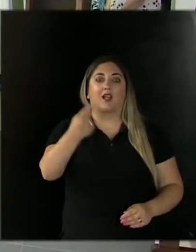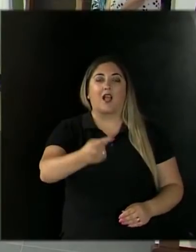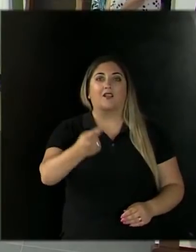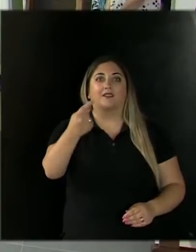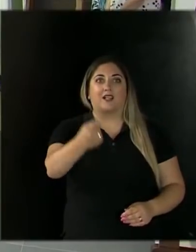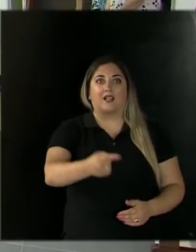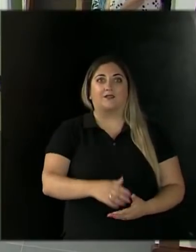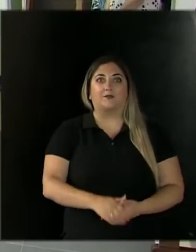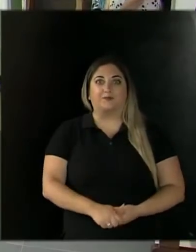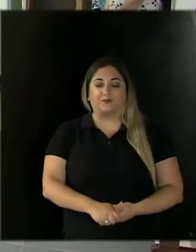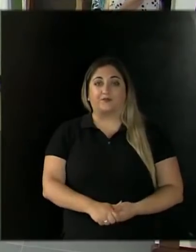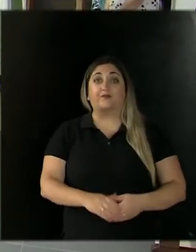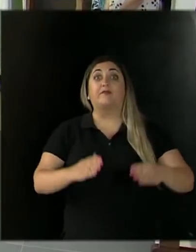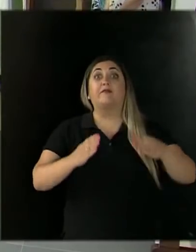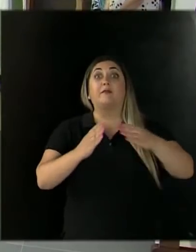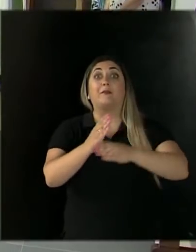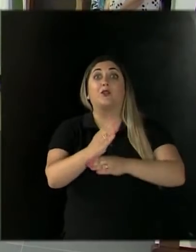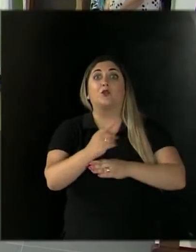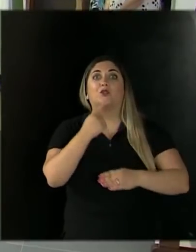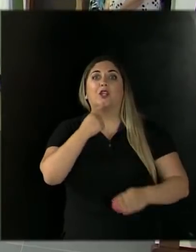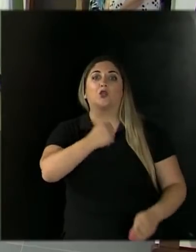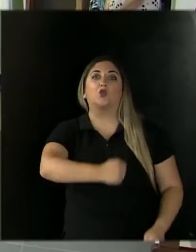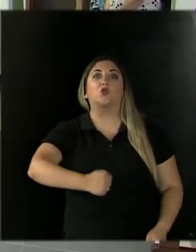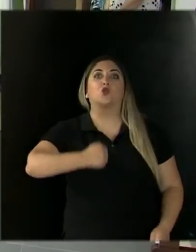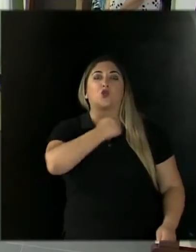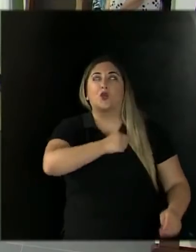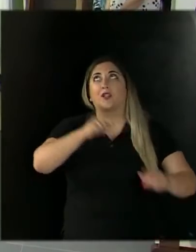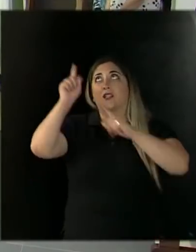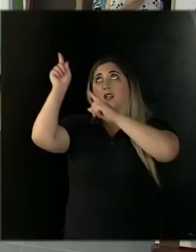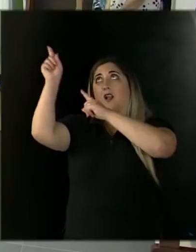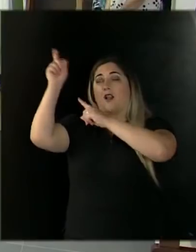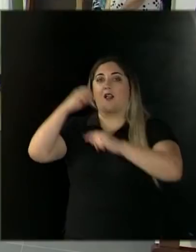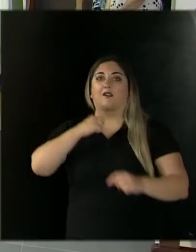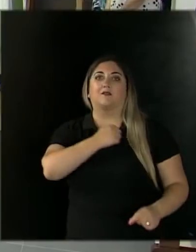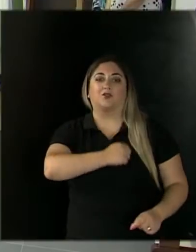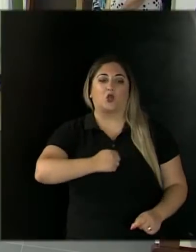Fil-bidu ta' din il-Quddiesa jew nitolbu maħfra lill-Alla ta' dnubitna kollha, imma